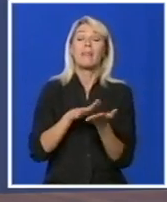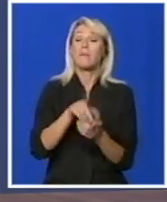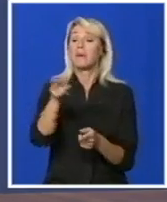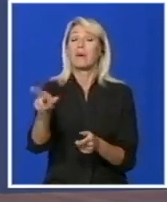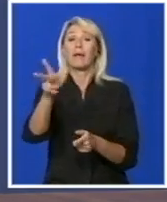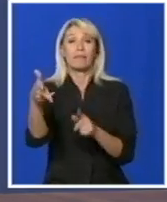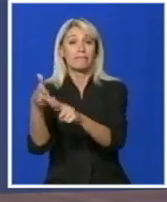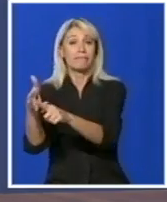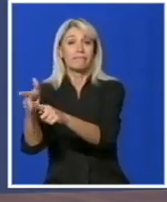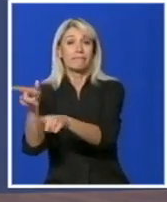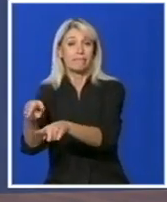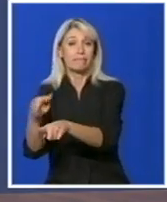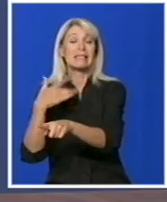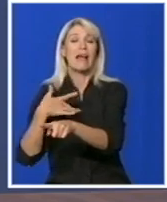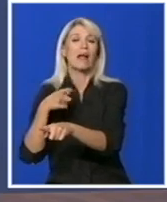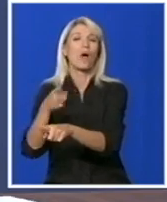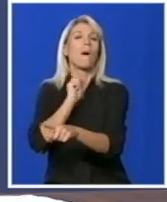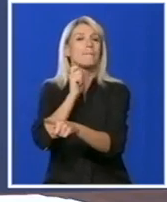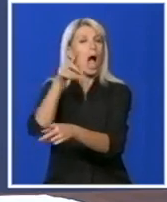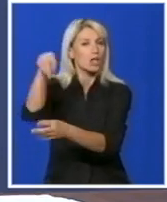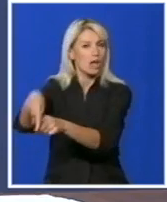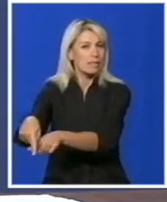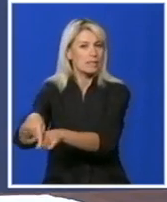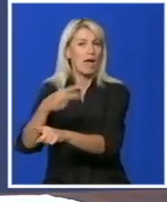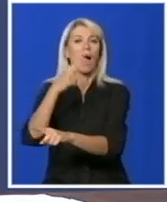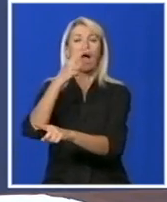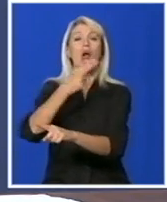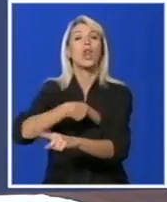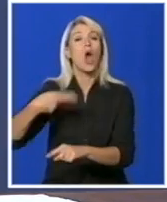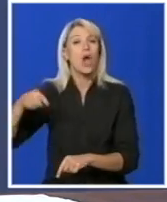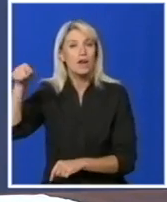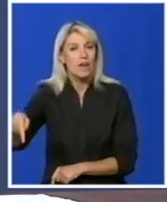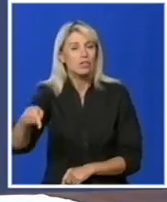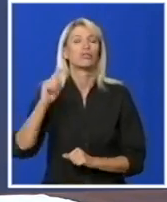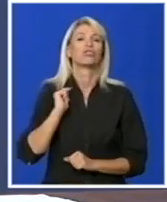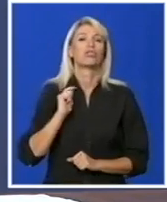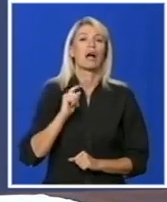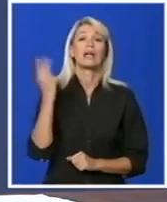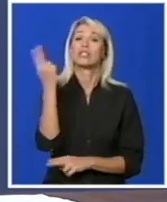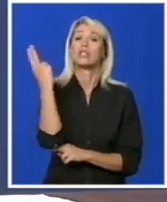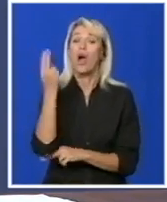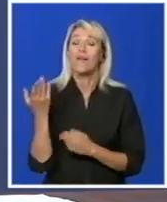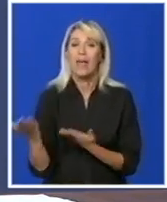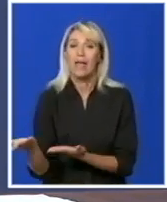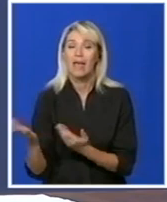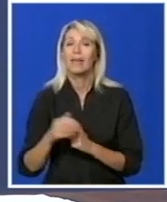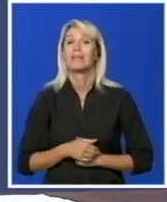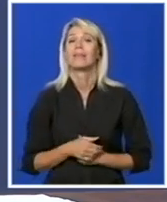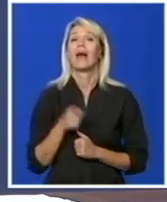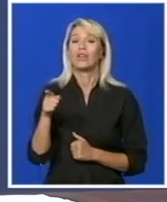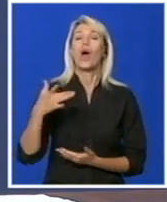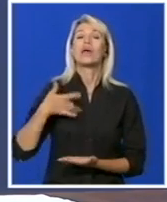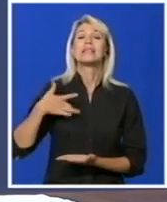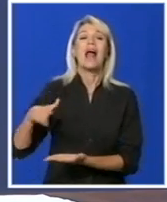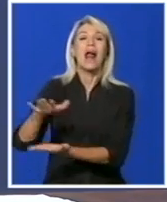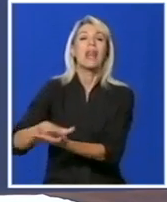nalazi Mađarska, u toj se zoni nalazi jedna Norveška, Slovenija, ta zelena zona